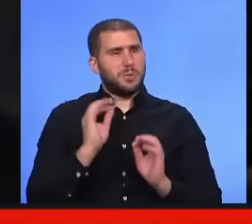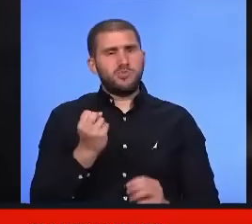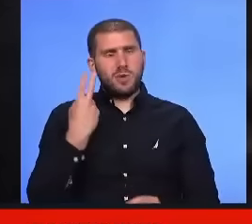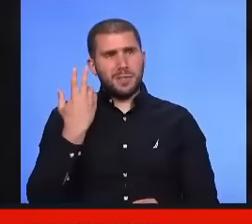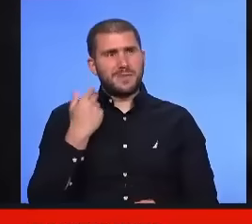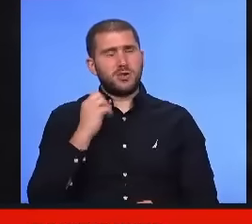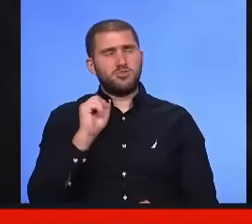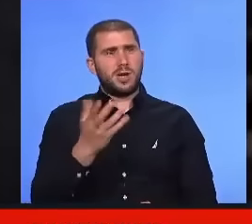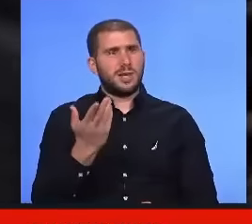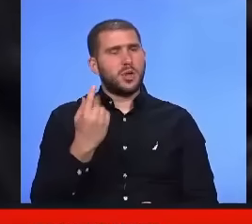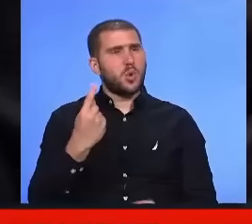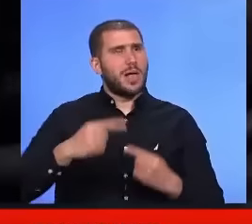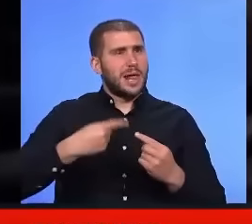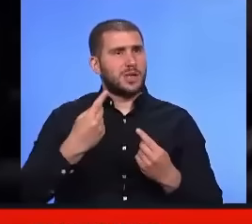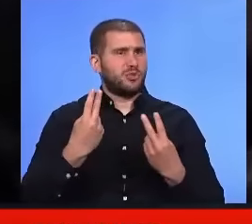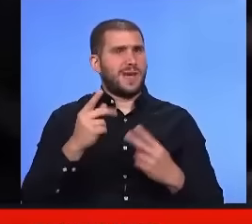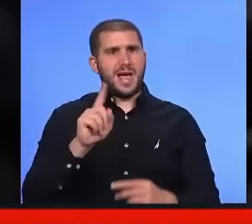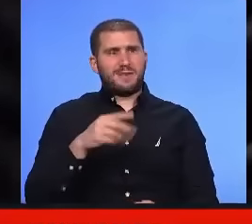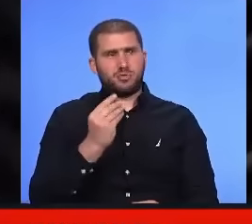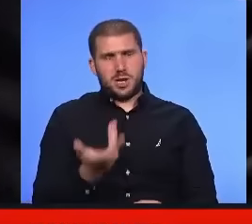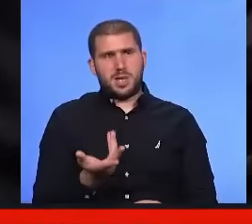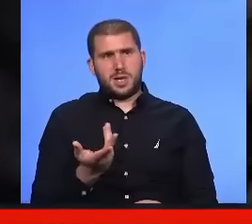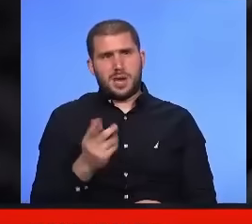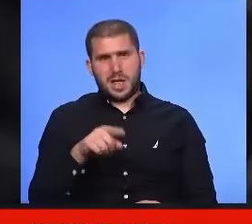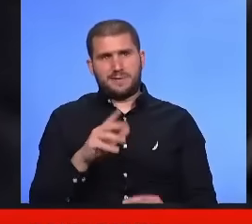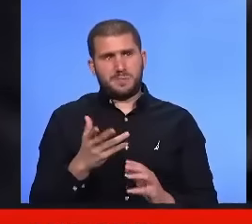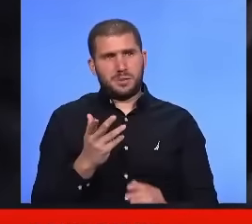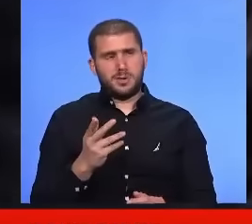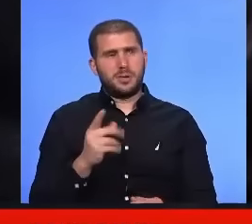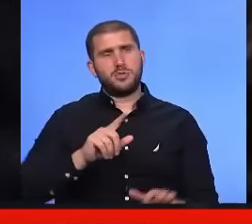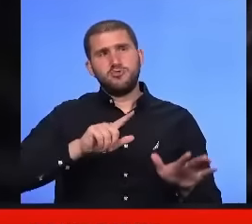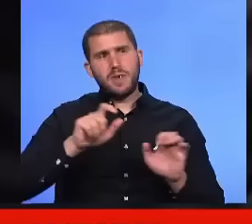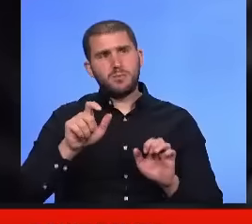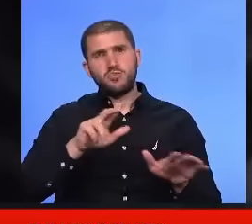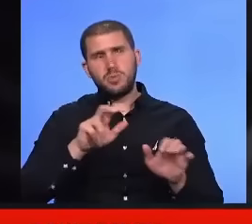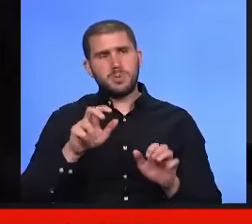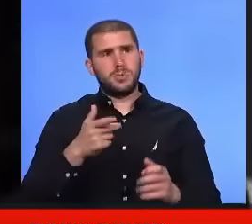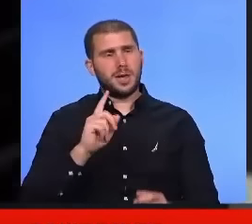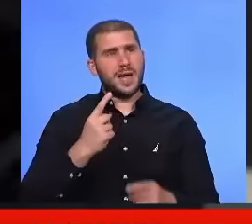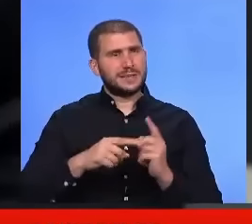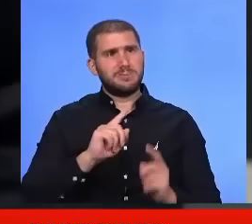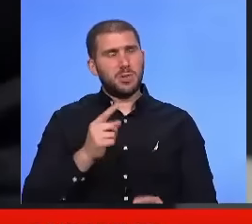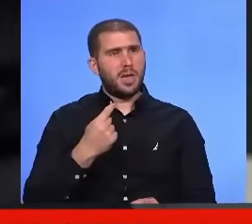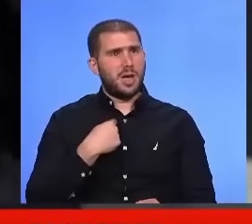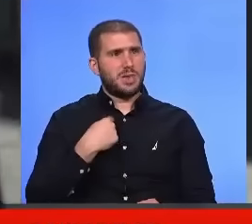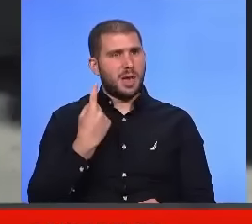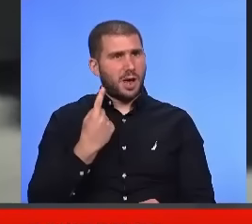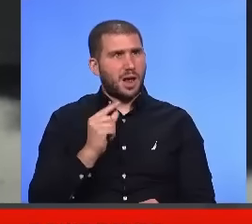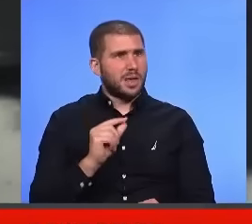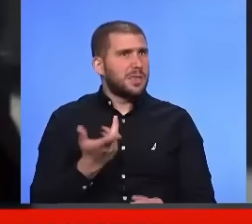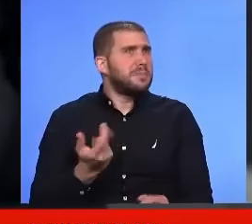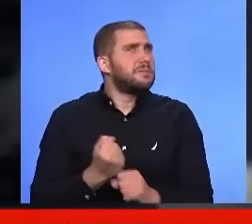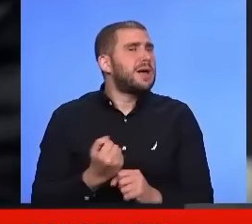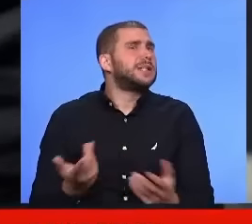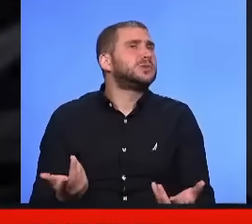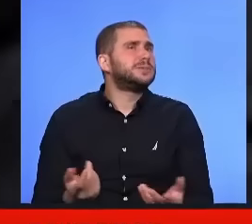שהלכתי. כל גליל זה יכול להיות ל-1,000 שקל, כמעט 1,000. לא, 700, 800. חצי מיליון. אני קטן, אני אחד שקטן. מה אני